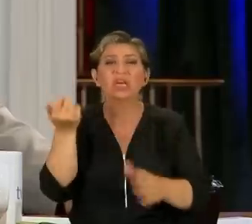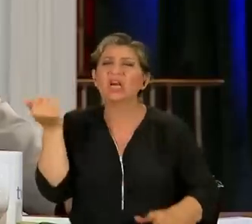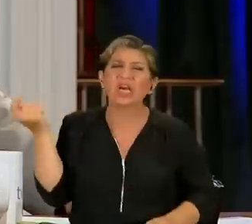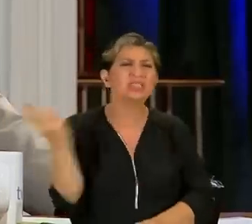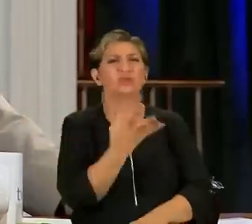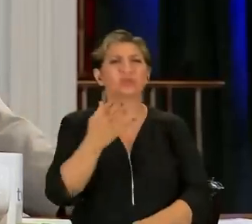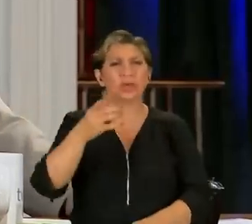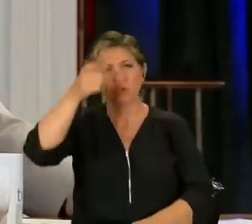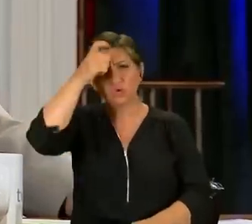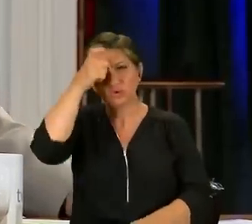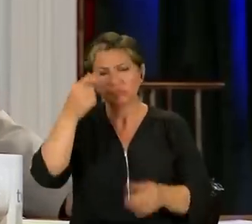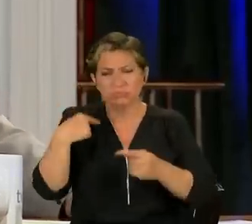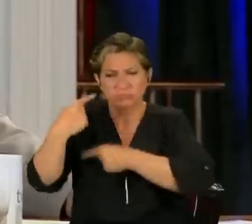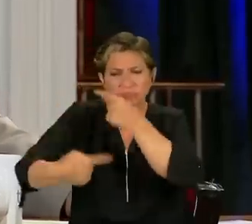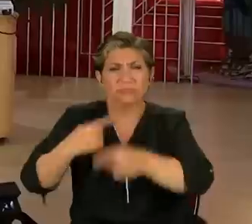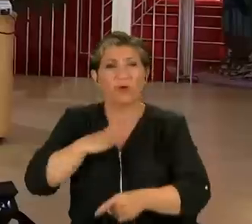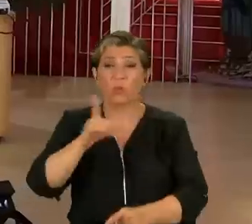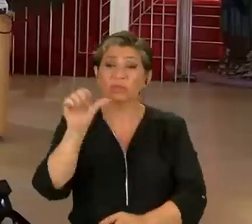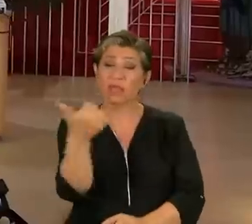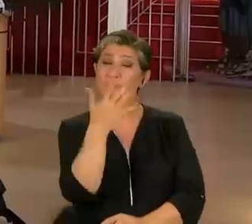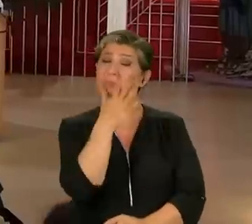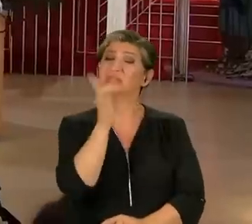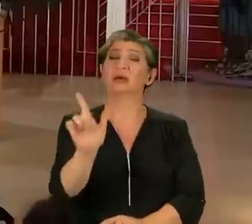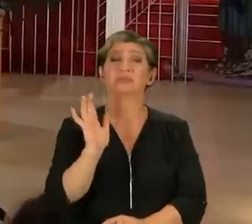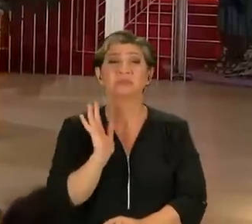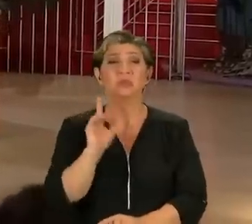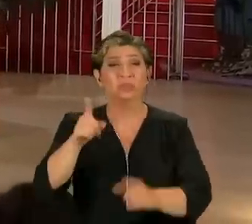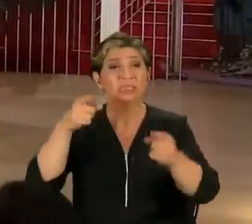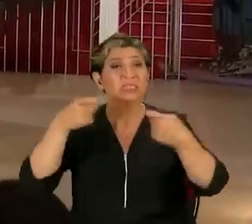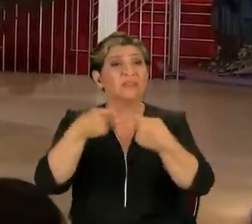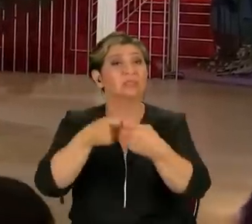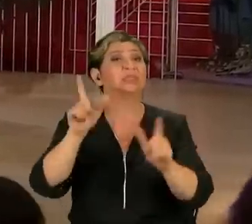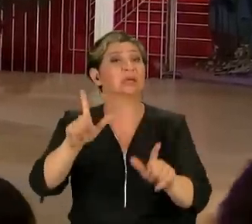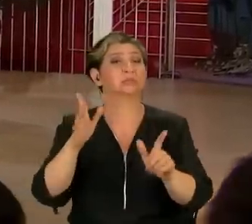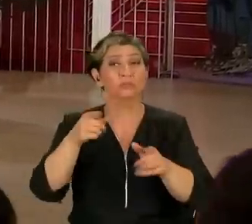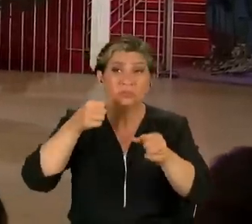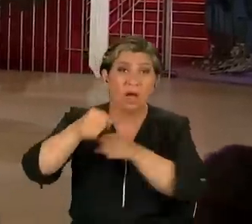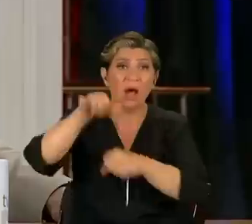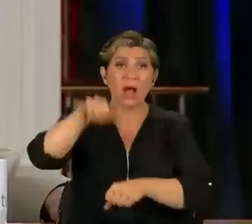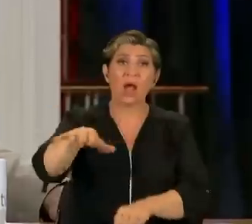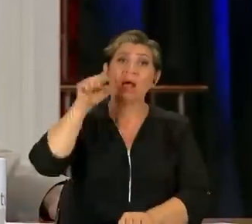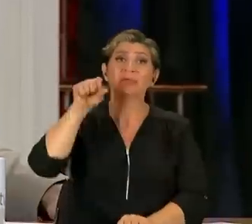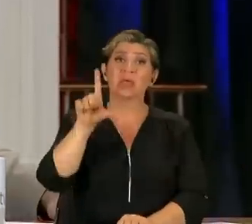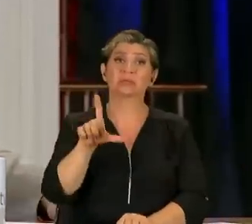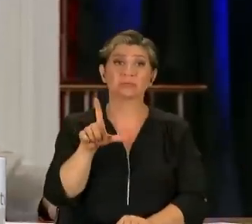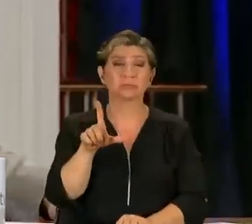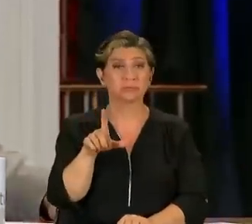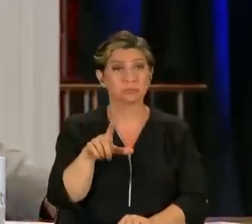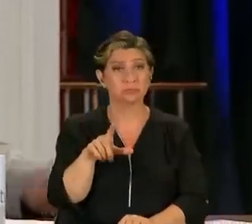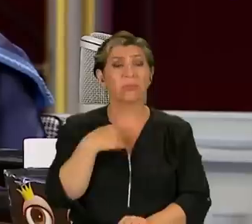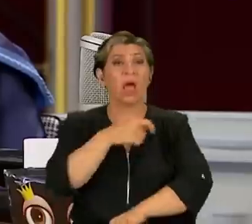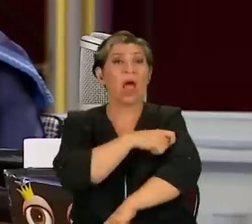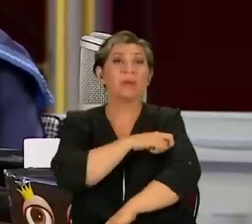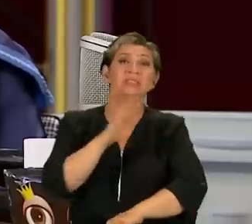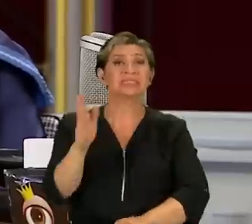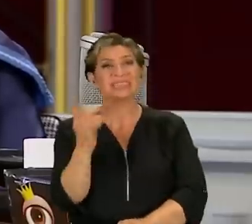kaç kuşak yurttaşımız var. Onların aynen. değerinin bilinmesi lazım. Bunun için savaşılması da lazım bu haklar için. Değil mi efendim? Peki. Hani öyle